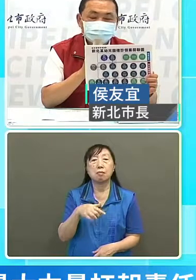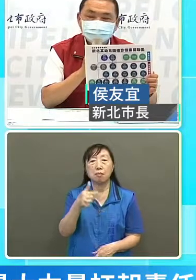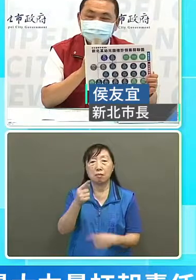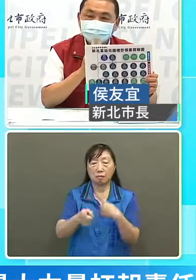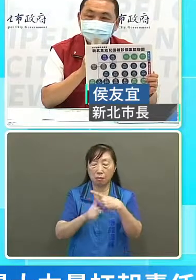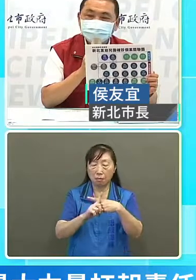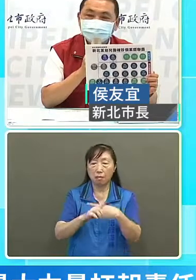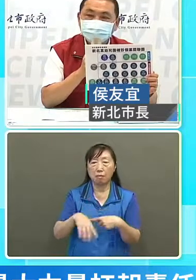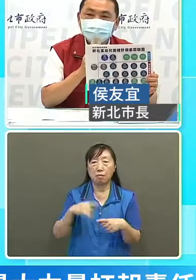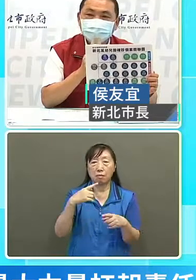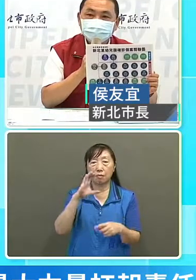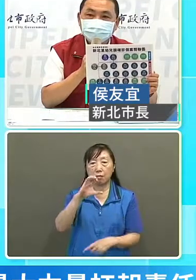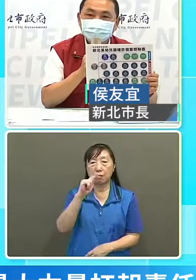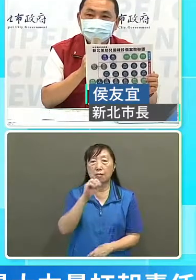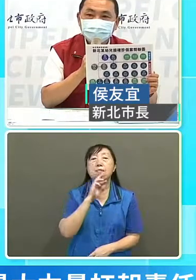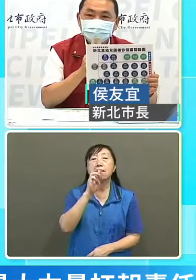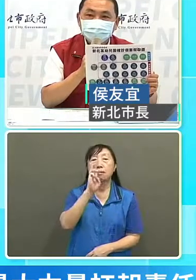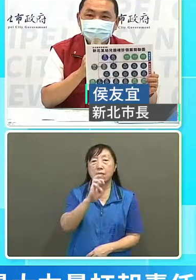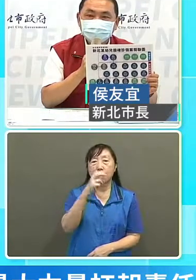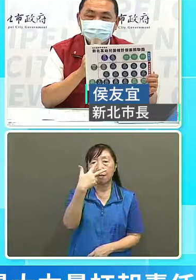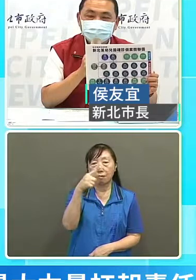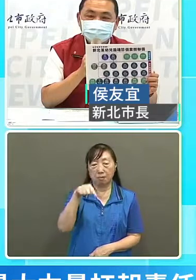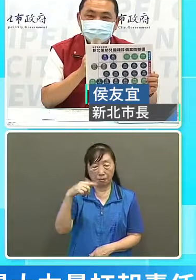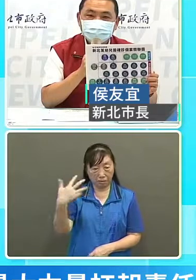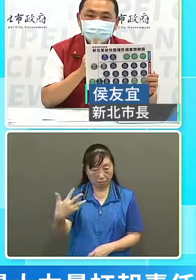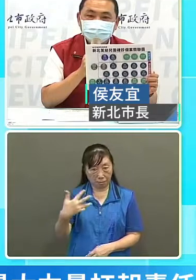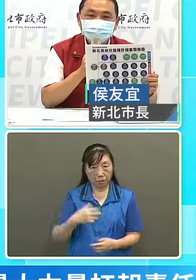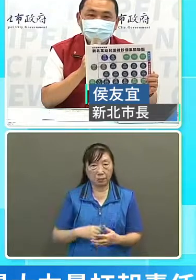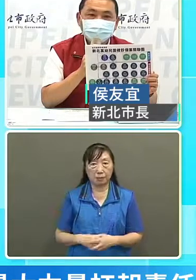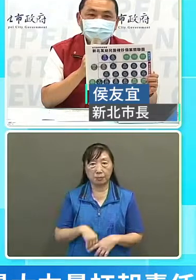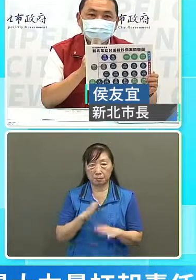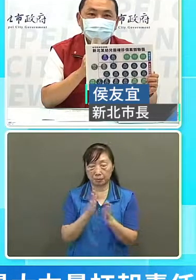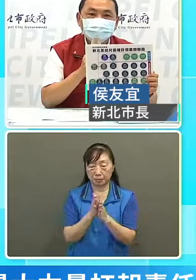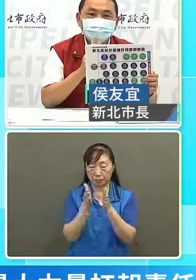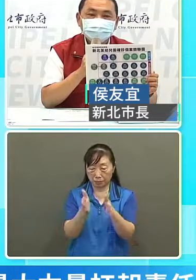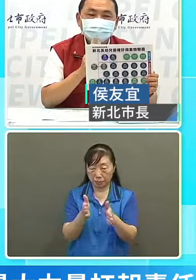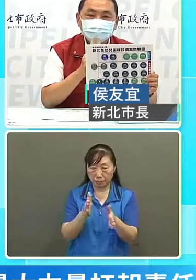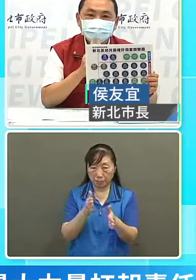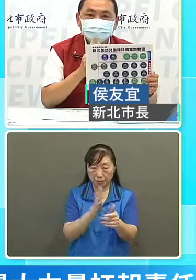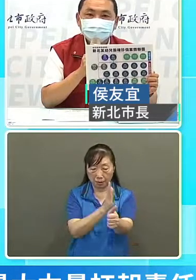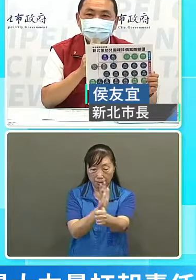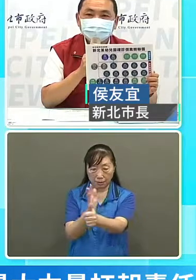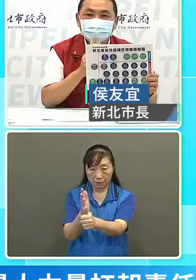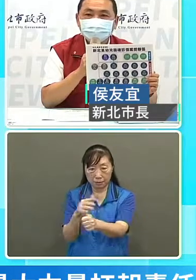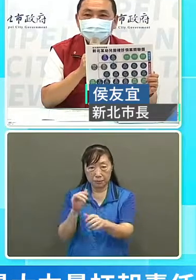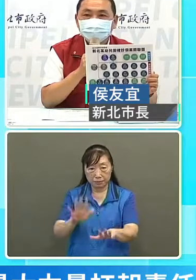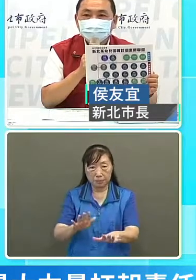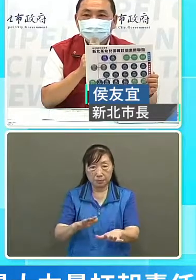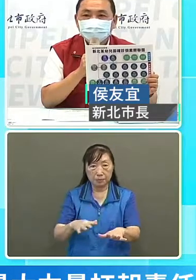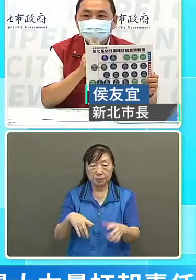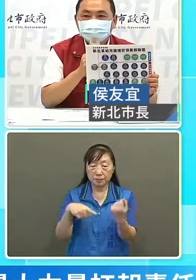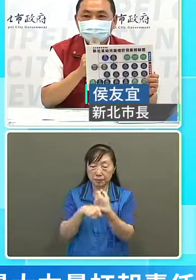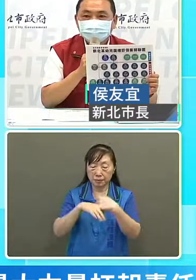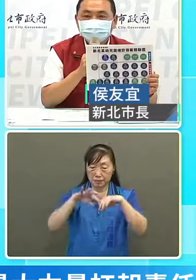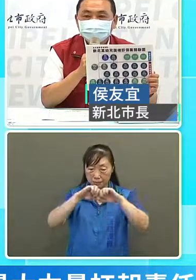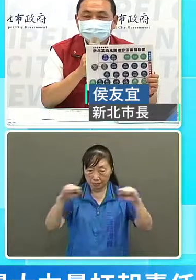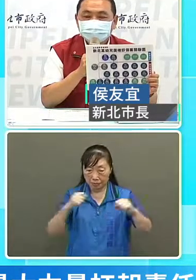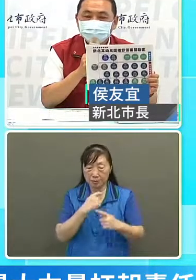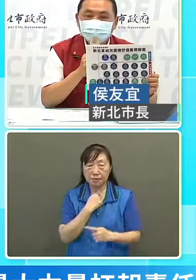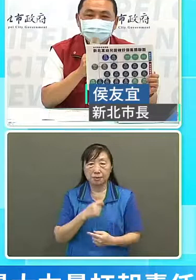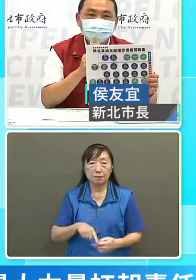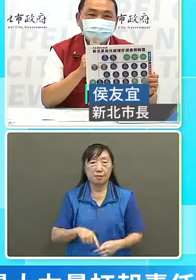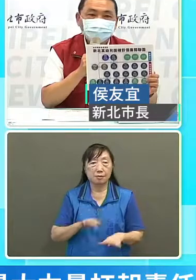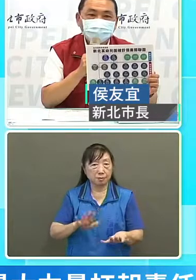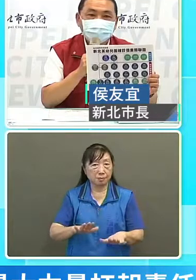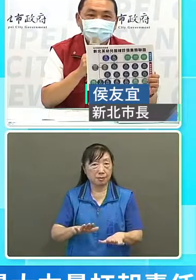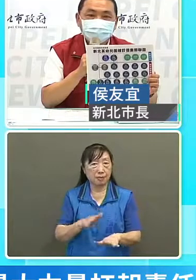高 37.8， 我们也都在积极的做疫调，在厘清当中。我想今